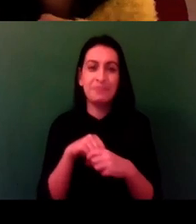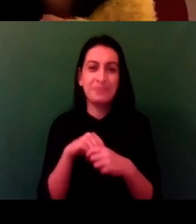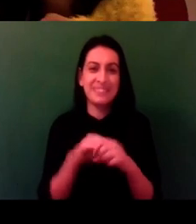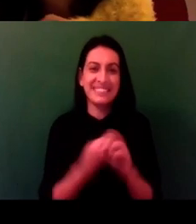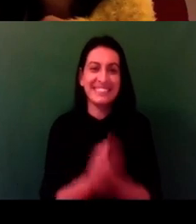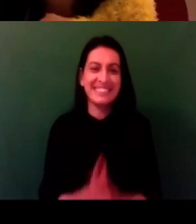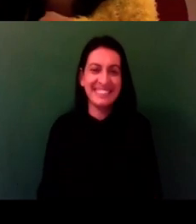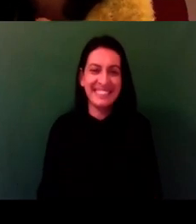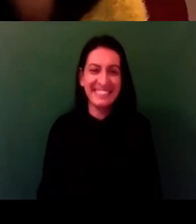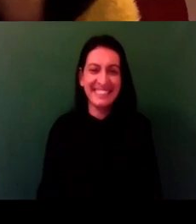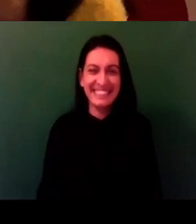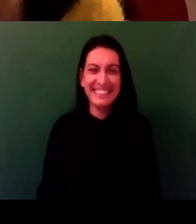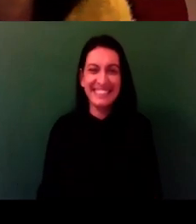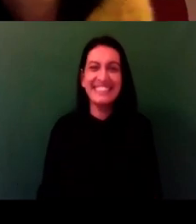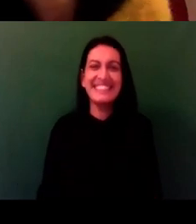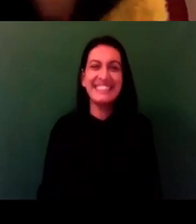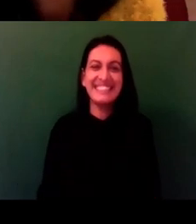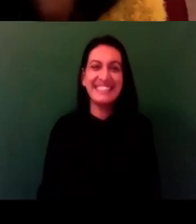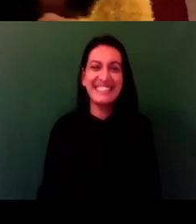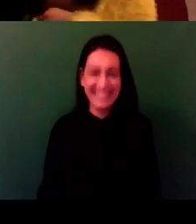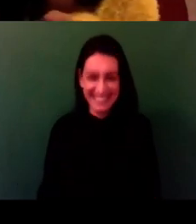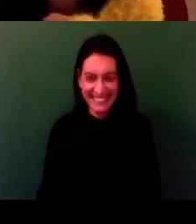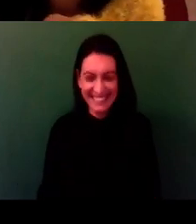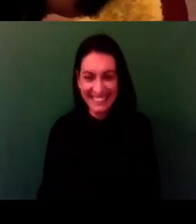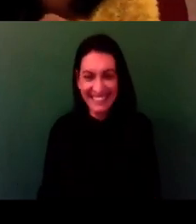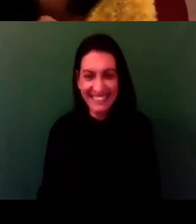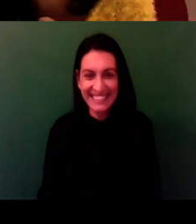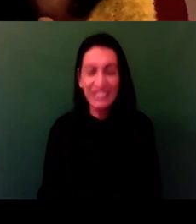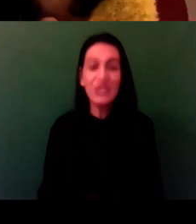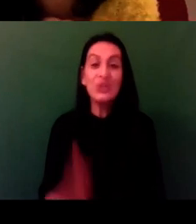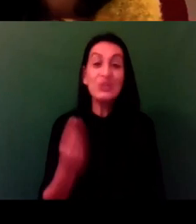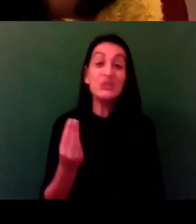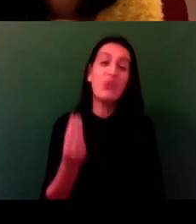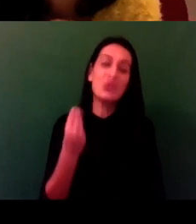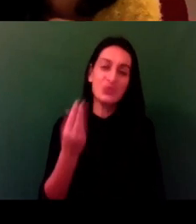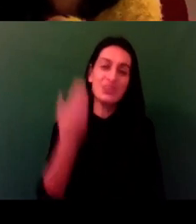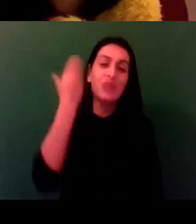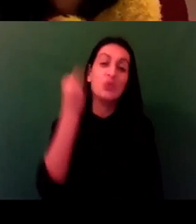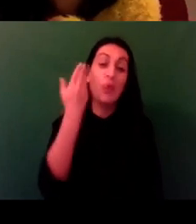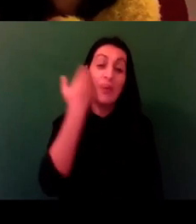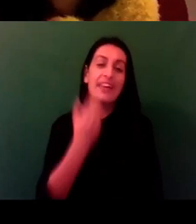mi? Sabahtan akşama kadar böyle oturmuşuz. Yok, çok güzel, çok keyifliydi. Elinize sağlık bu arada.